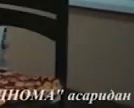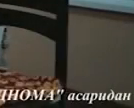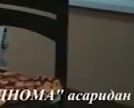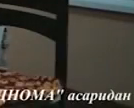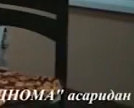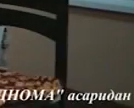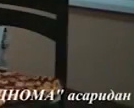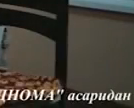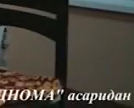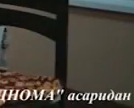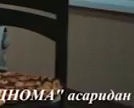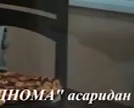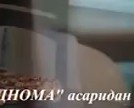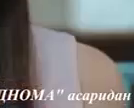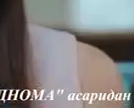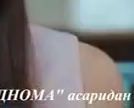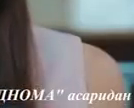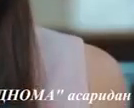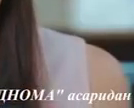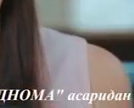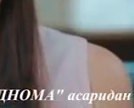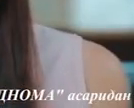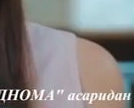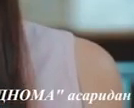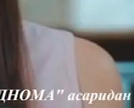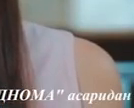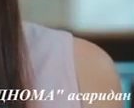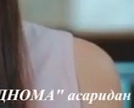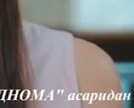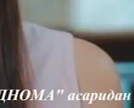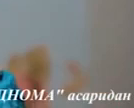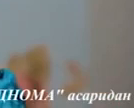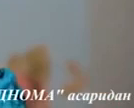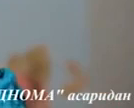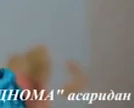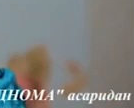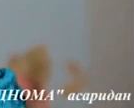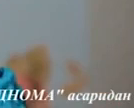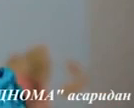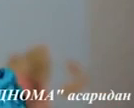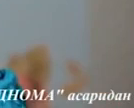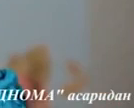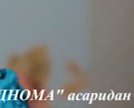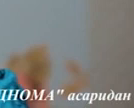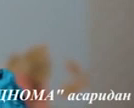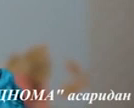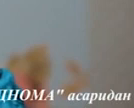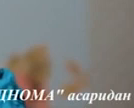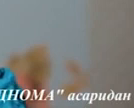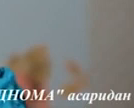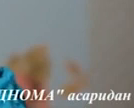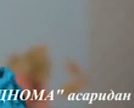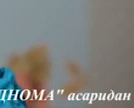Ko'z oldingizga keltiringa. Sizga dab durustdan bugun ovqatlanmaysan. Bugun oshqozoning dam